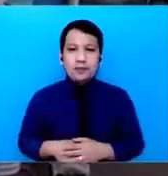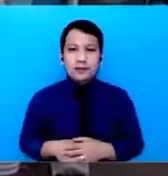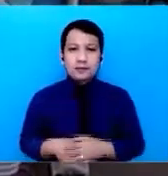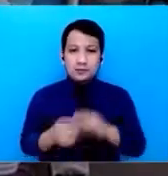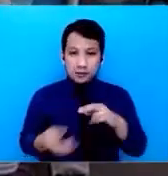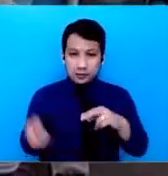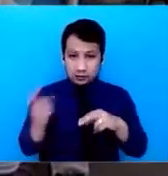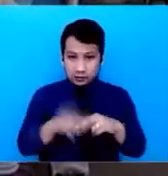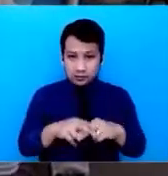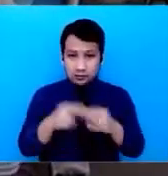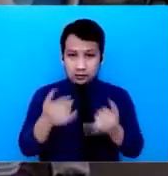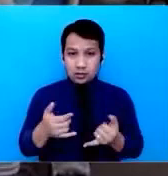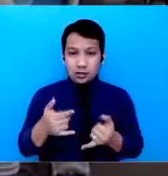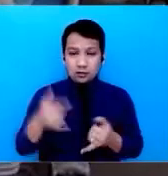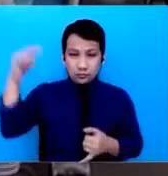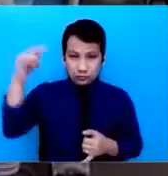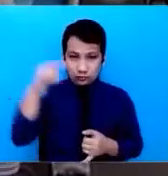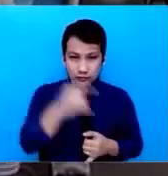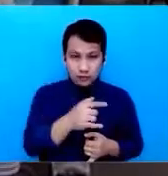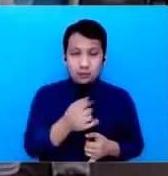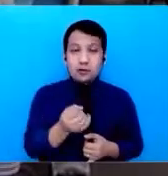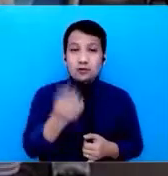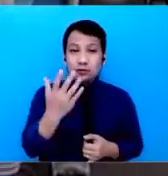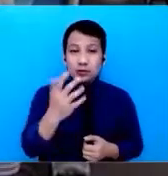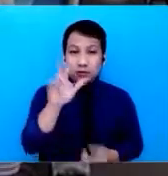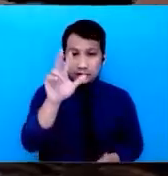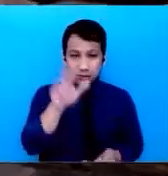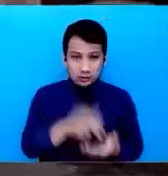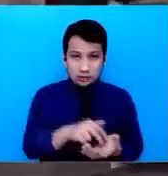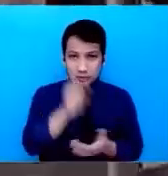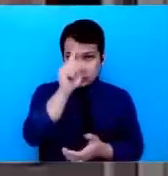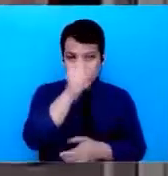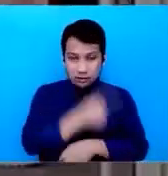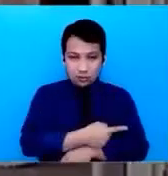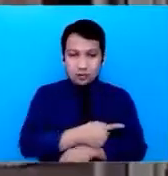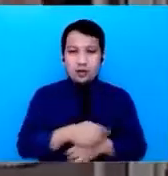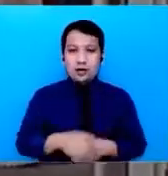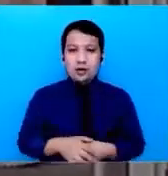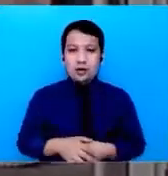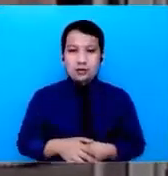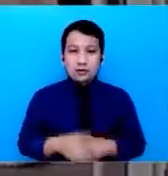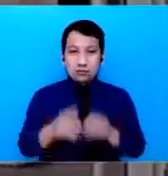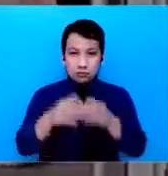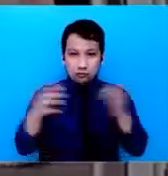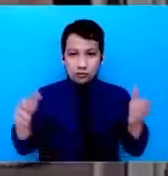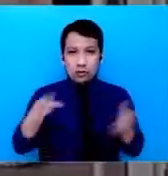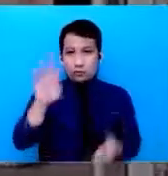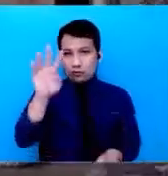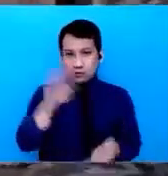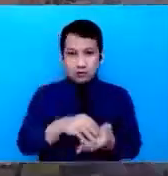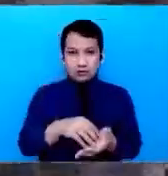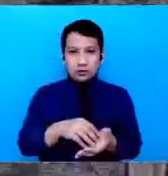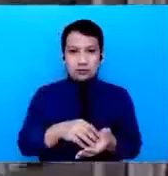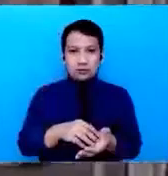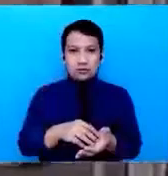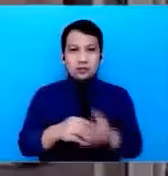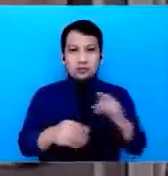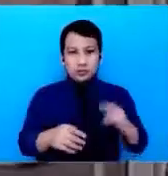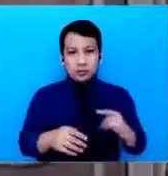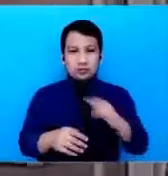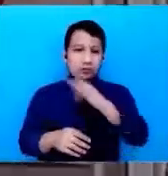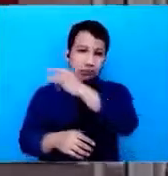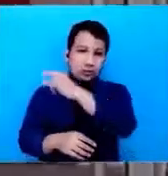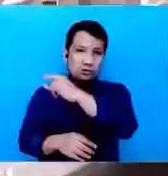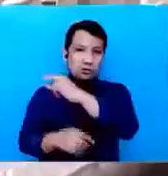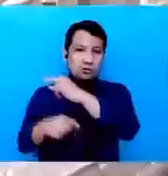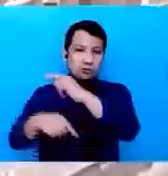dumarating naman galing abroad, umaabot na ng 3,000 kada araw. Habang lumoban naman sa mahigit 4,000 ang mga bumabiyahe papunta sa